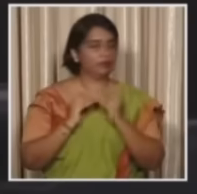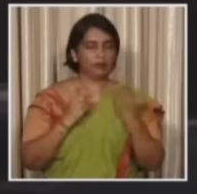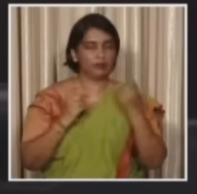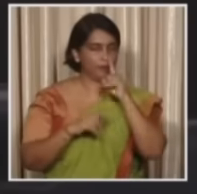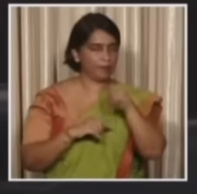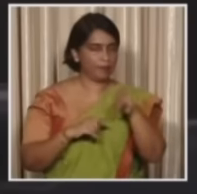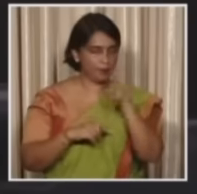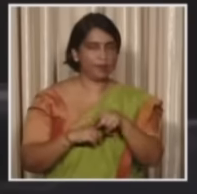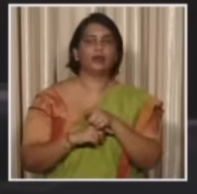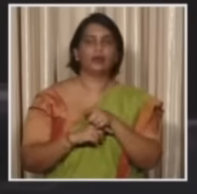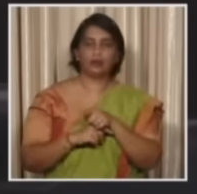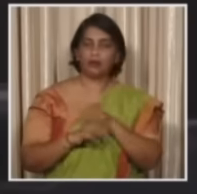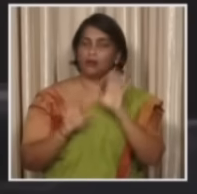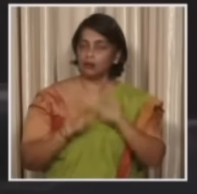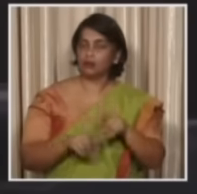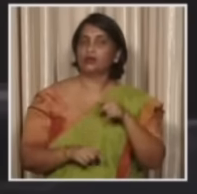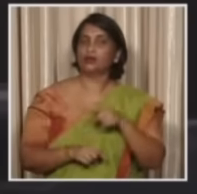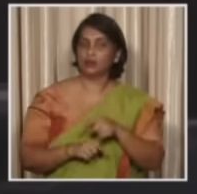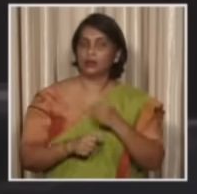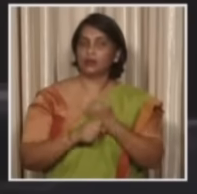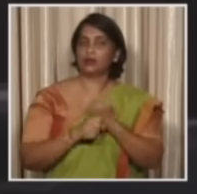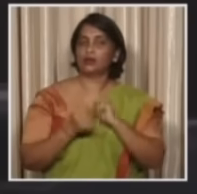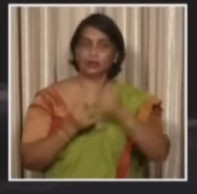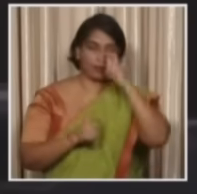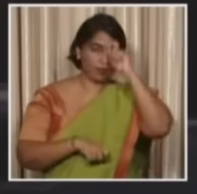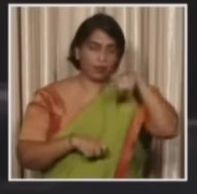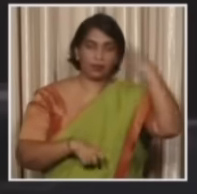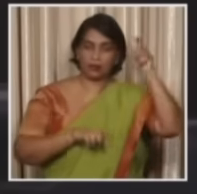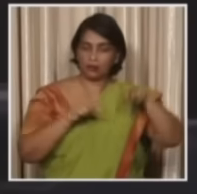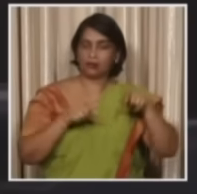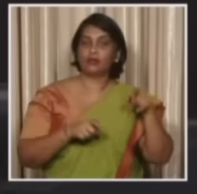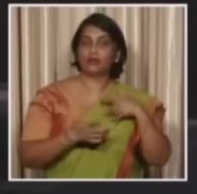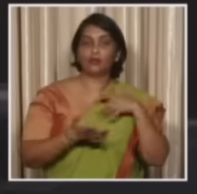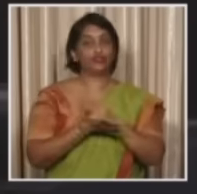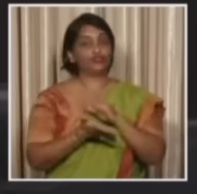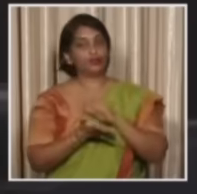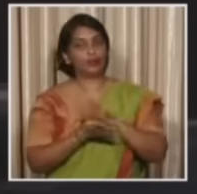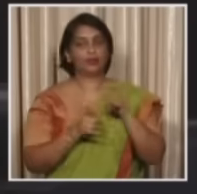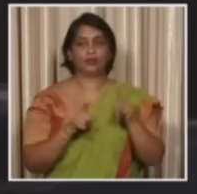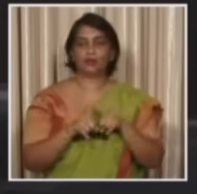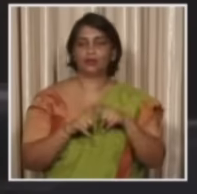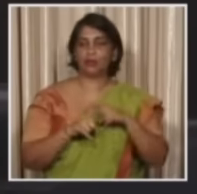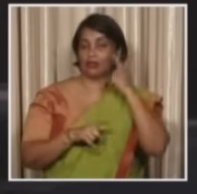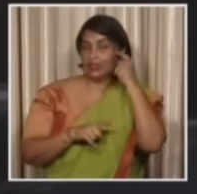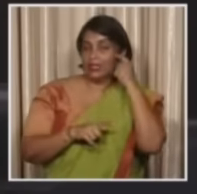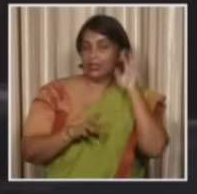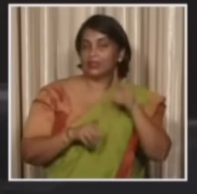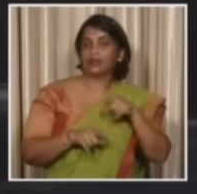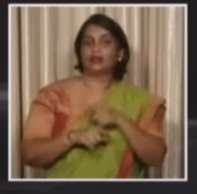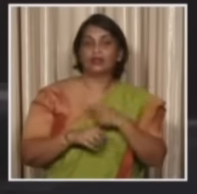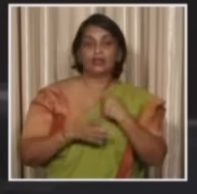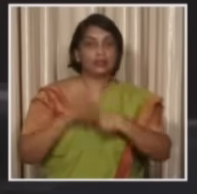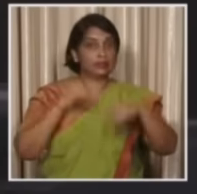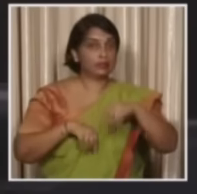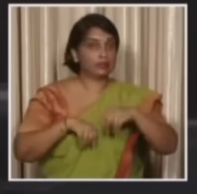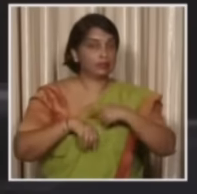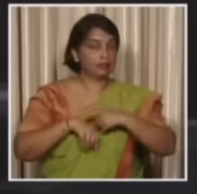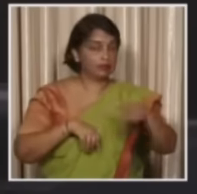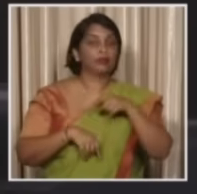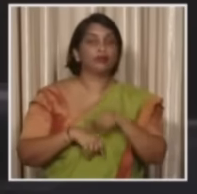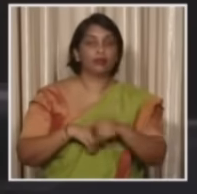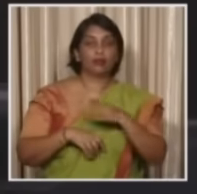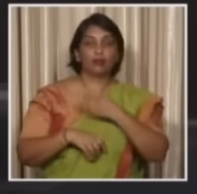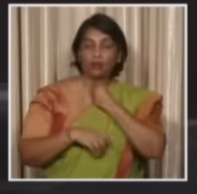වැරදි. නමුත් දැන් ග්‍රාමසේවක මහත්මීන් සතුටු කරන්න කියලා හිතාගෙන මේ ඡන්දේ වෙලාවේ මේ